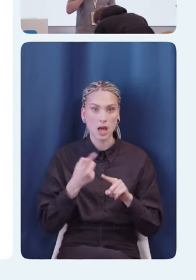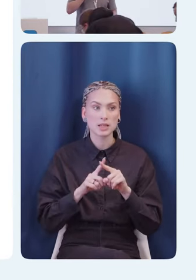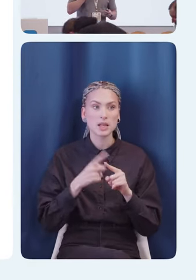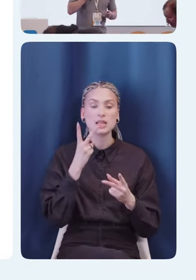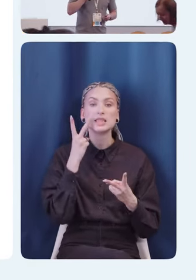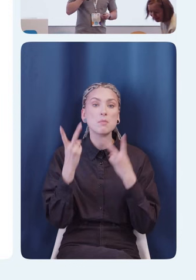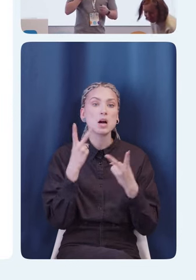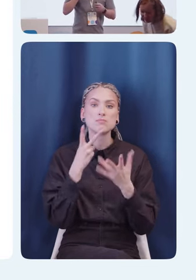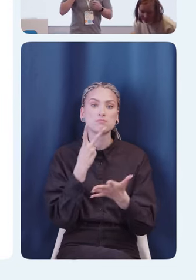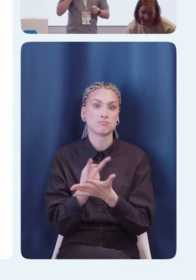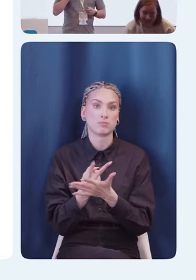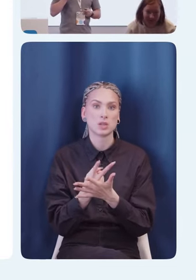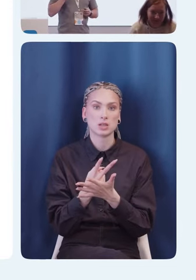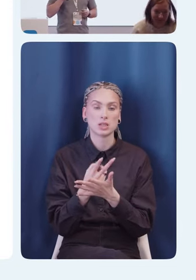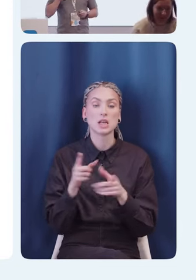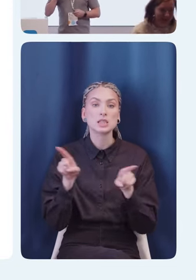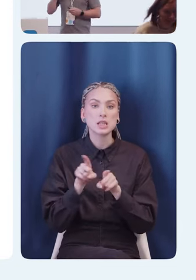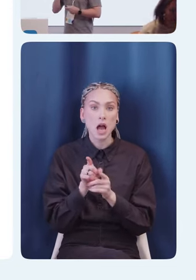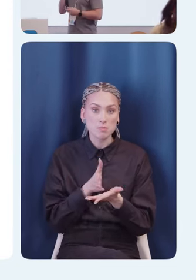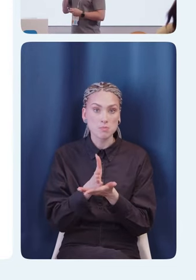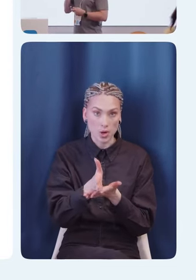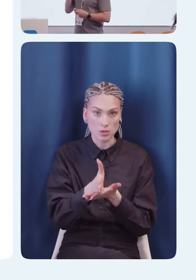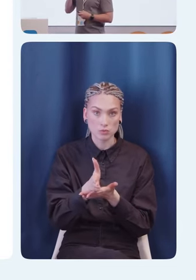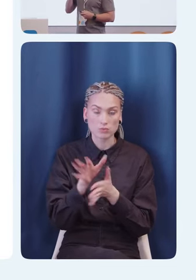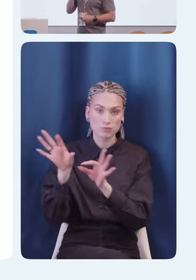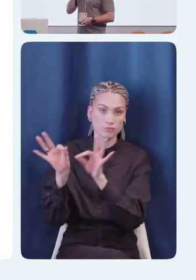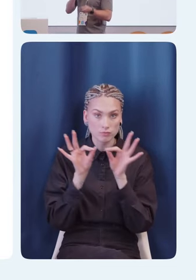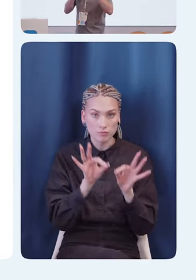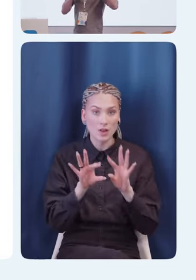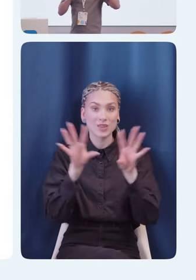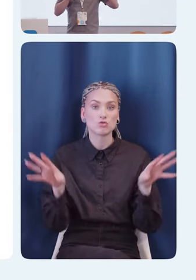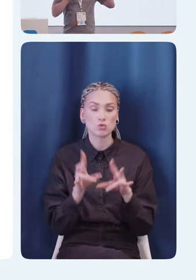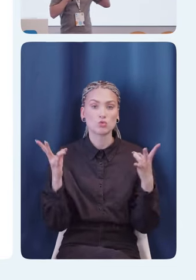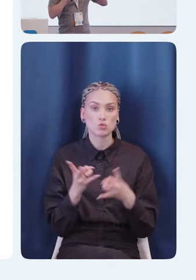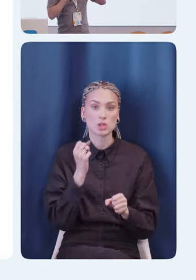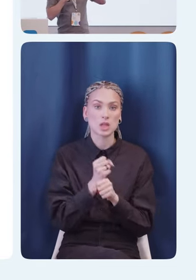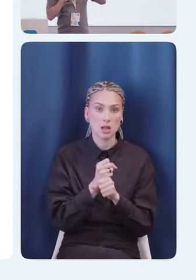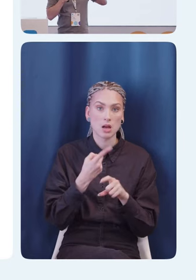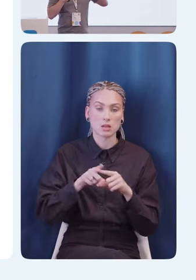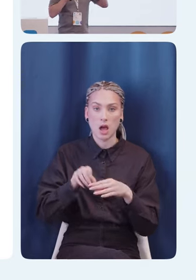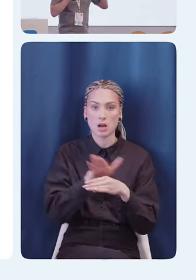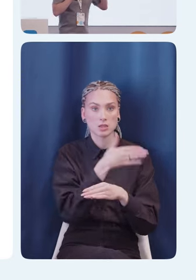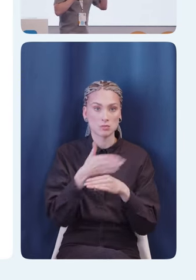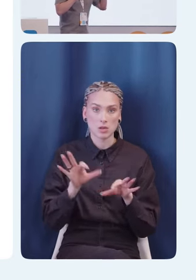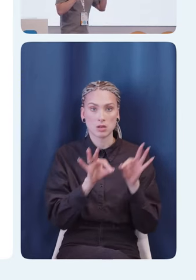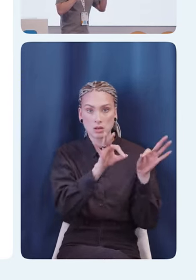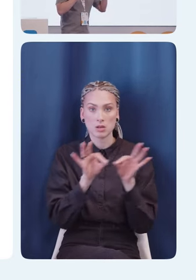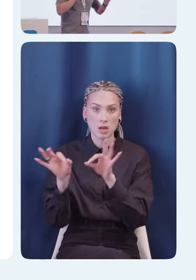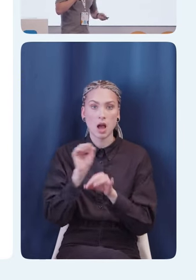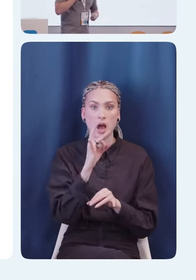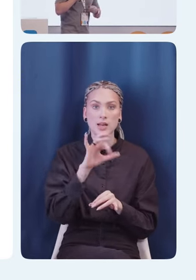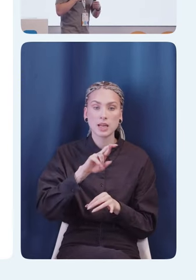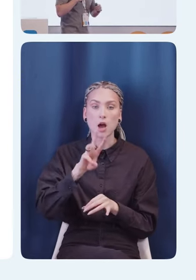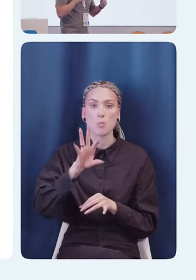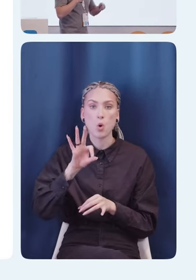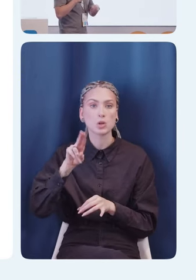демонстрация подхода. То есть с таким подходом все, что нужно сделать, это разметить контейнеры атрибутом ARIA modal.